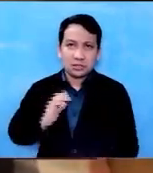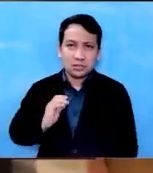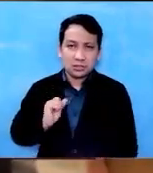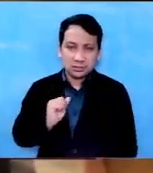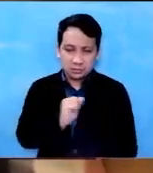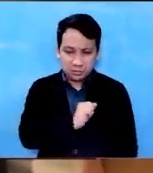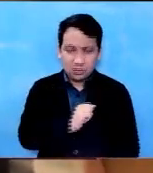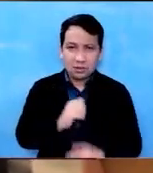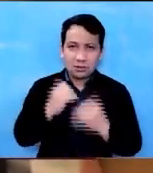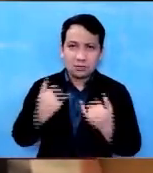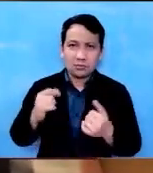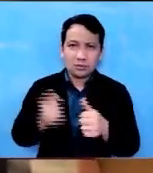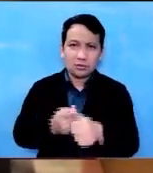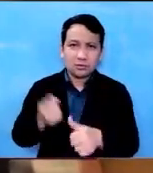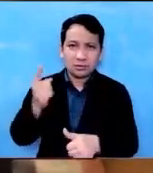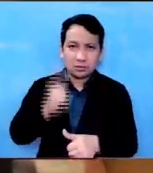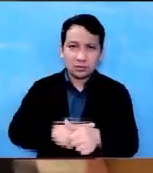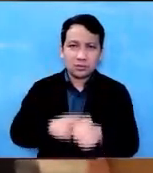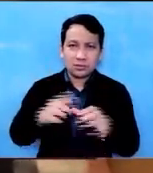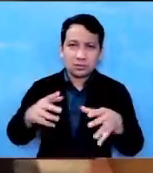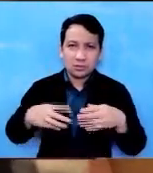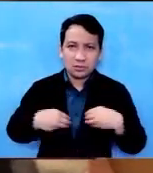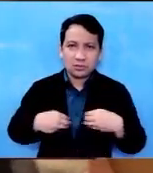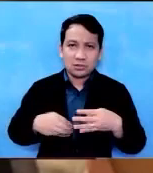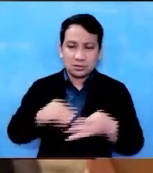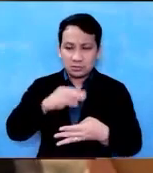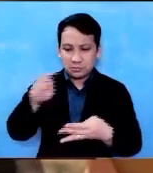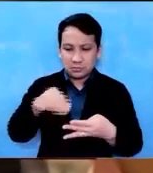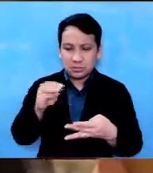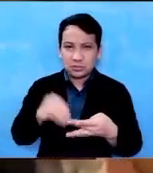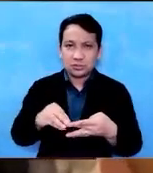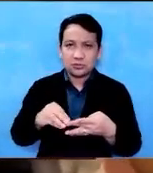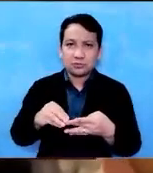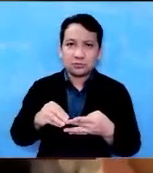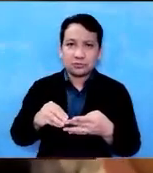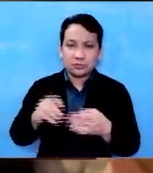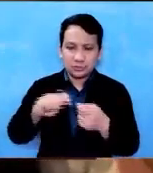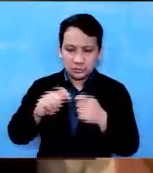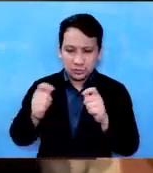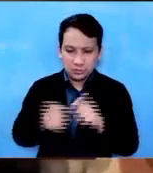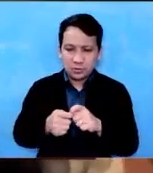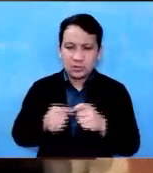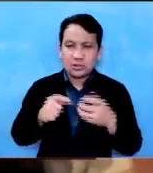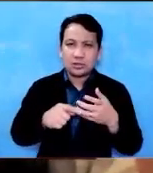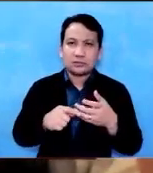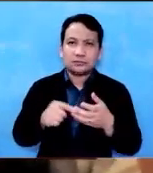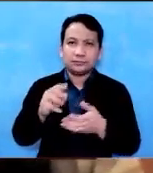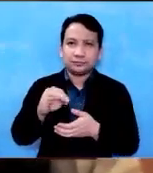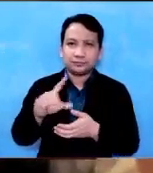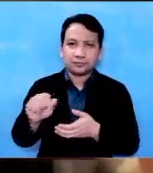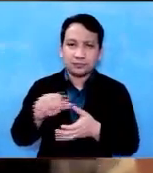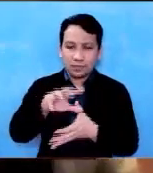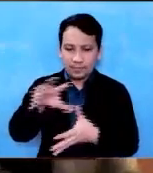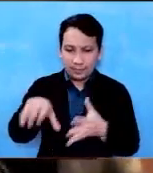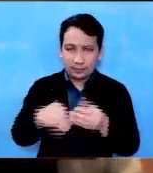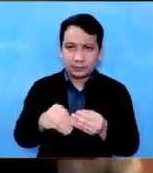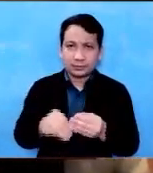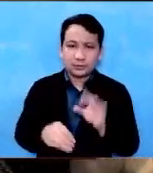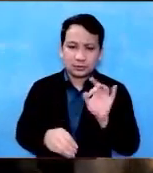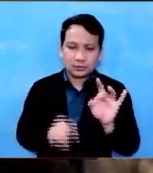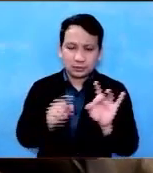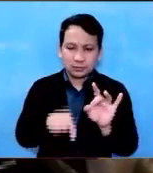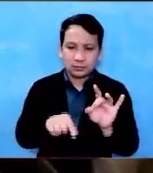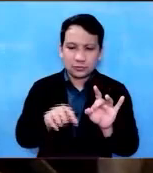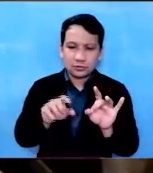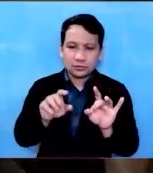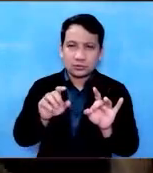for the first time in-adopt natin ang medium-term fiscal framework na ito ang naglalaman ng 8-point socio-economic